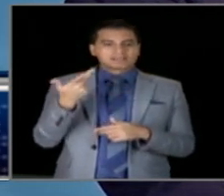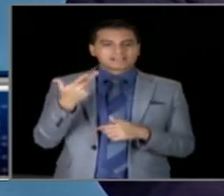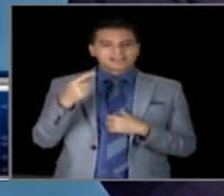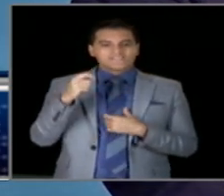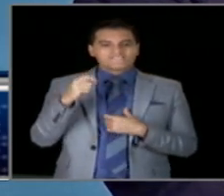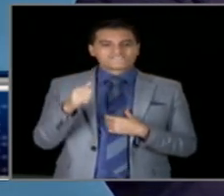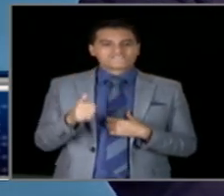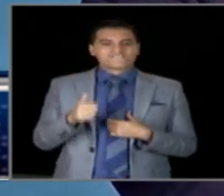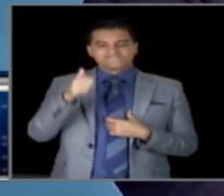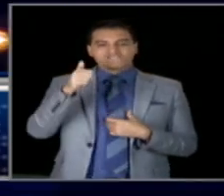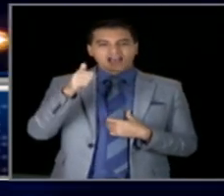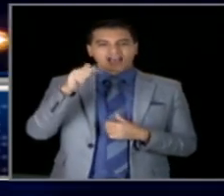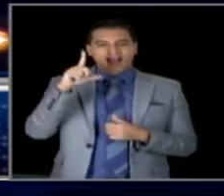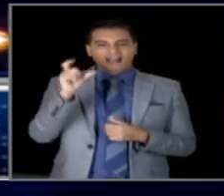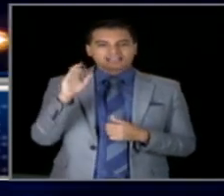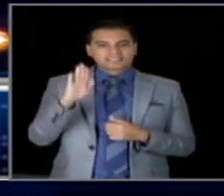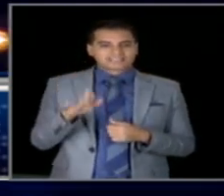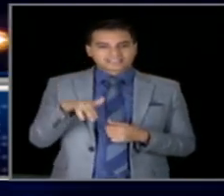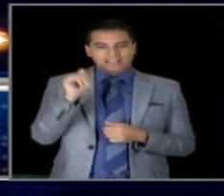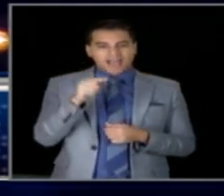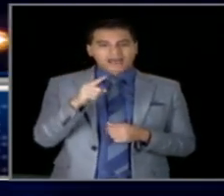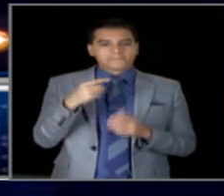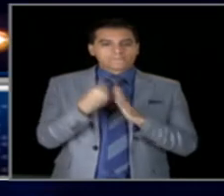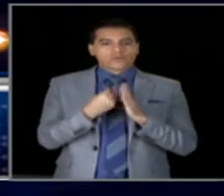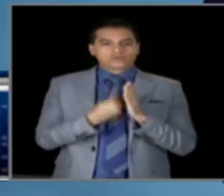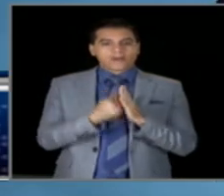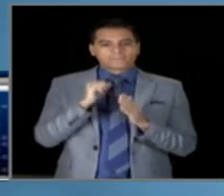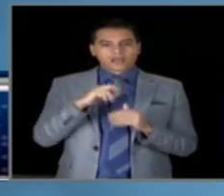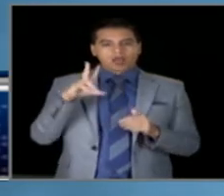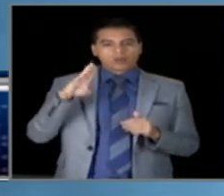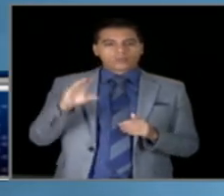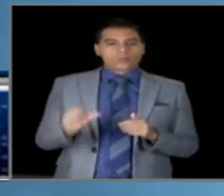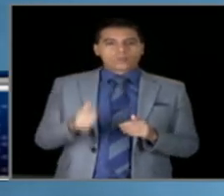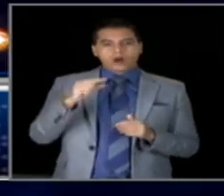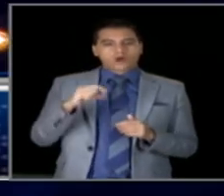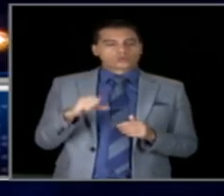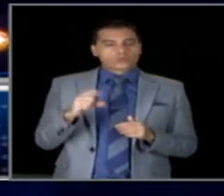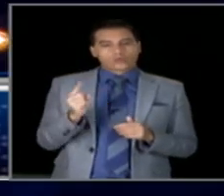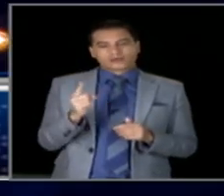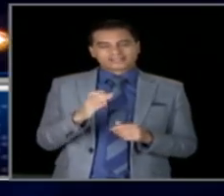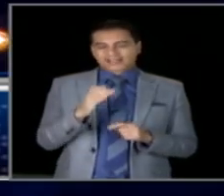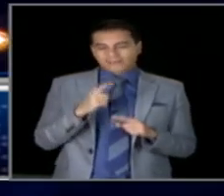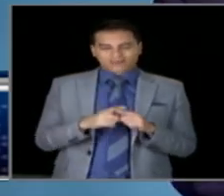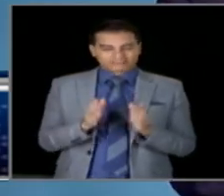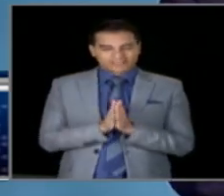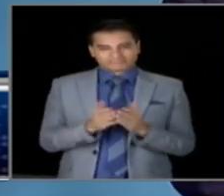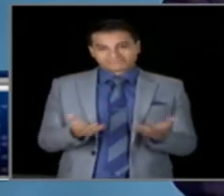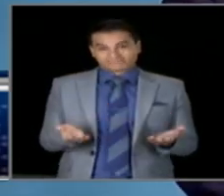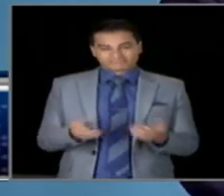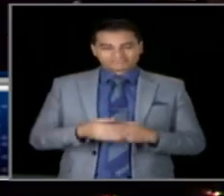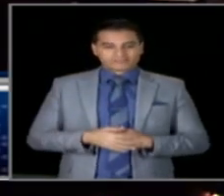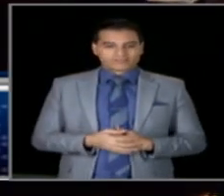فالنسيا. فالنسيا، ده لاعب منتخب الإكوادور. للأسف الشديد إجابة خاطئة.